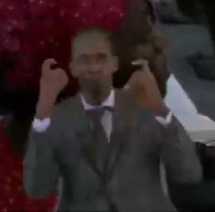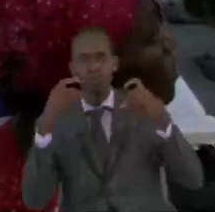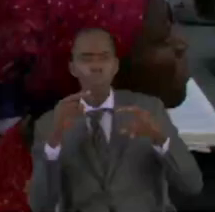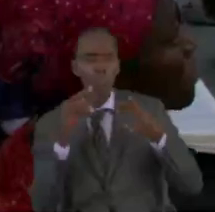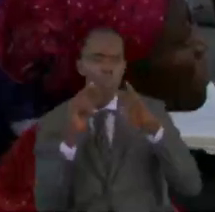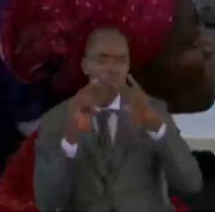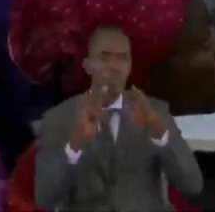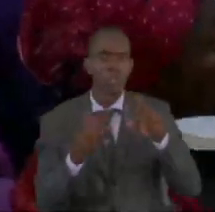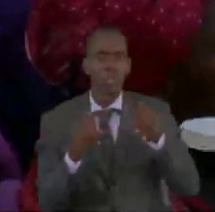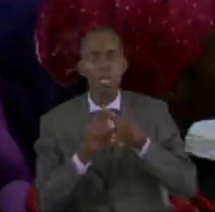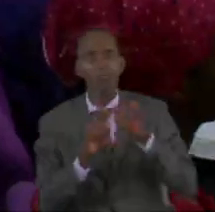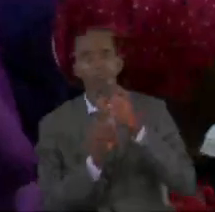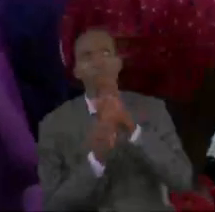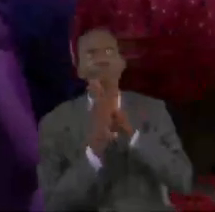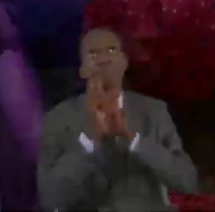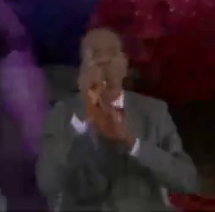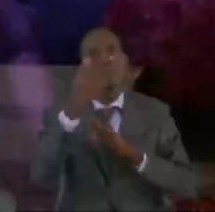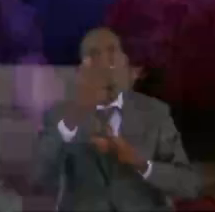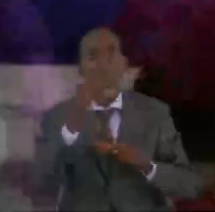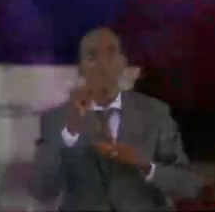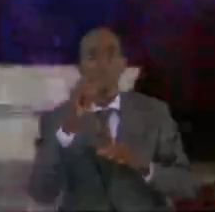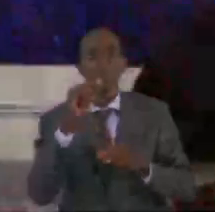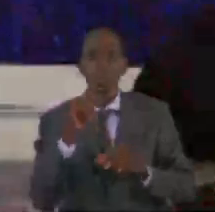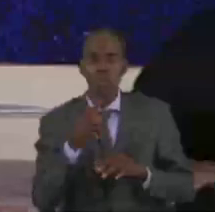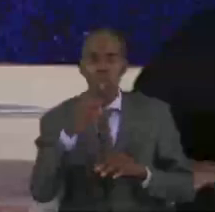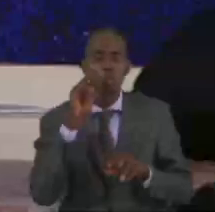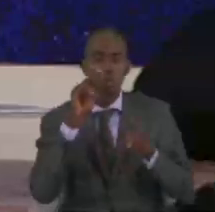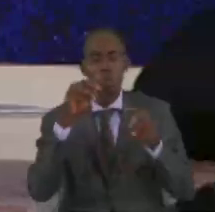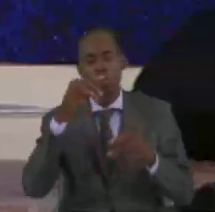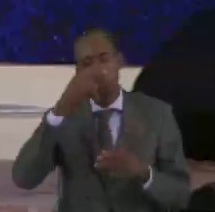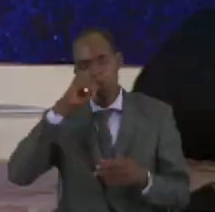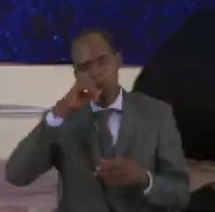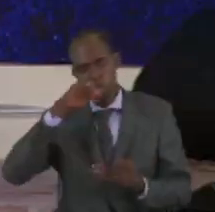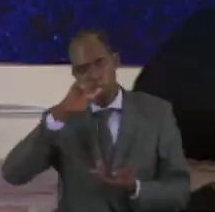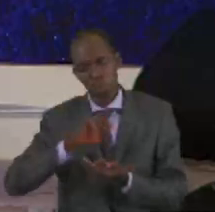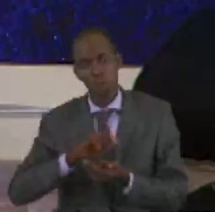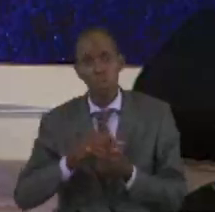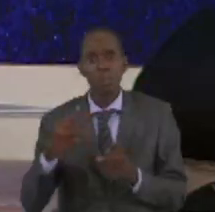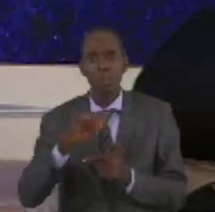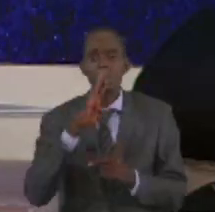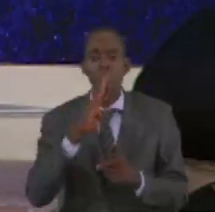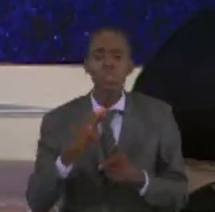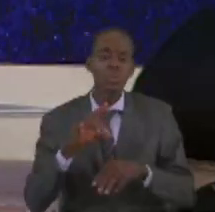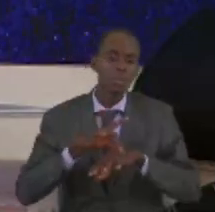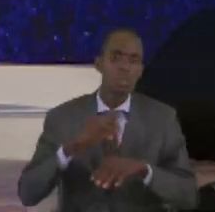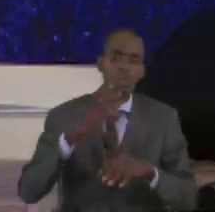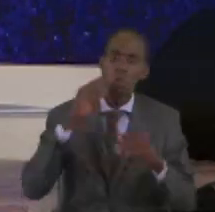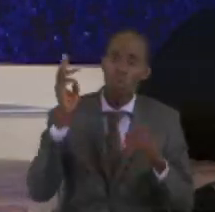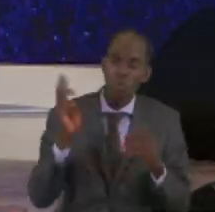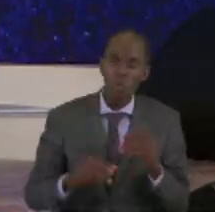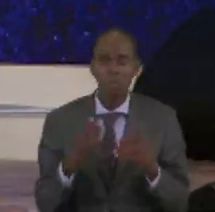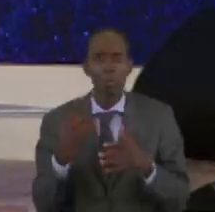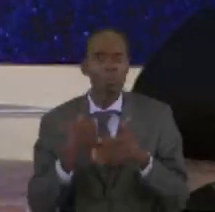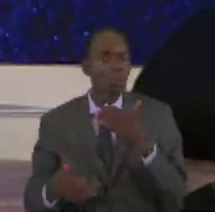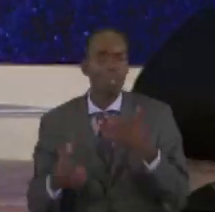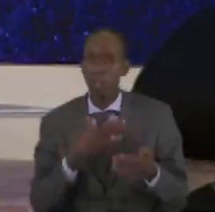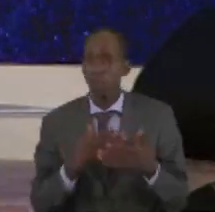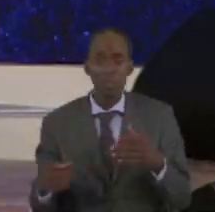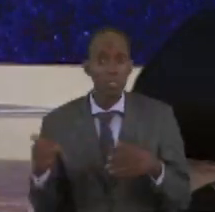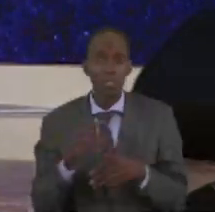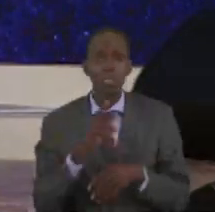se présenter terribles comme des géants, tu pourrais se présenter comme